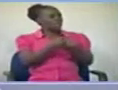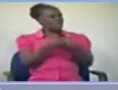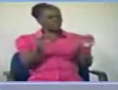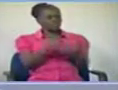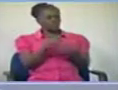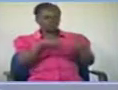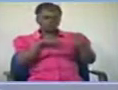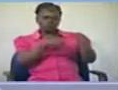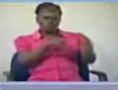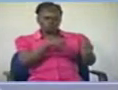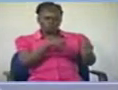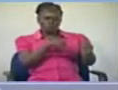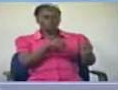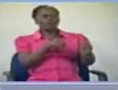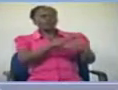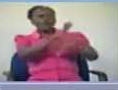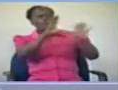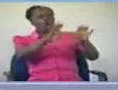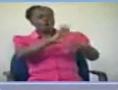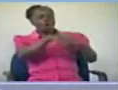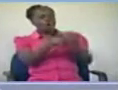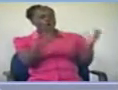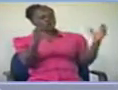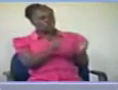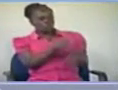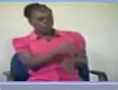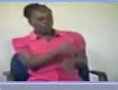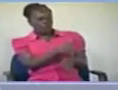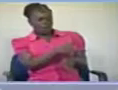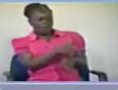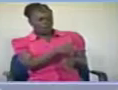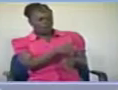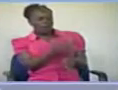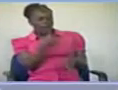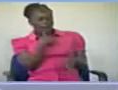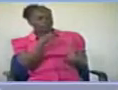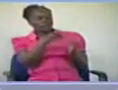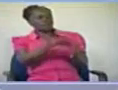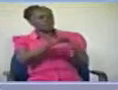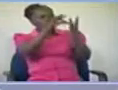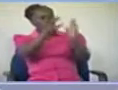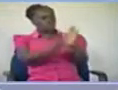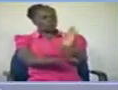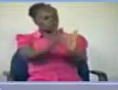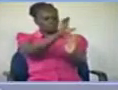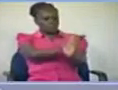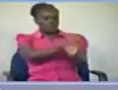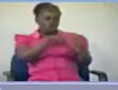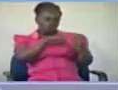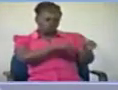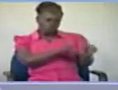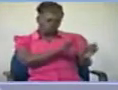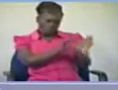masomo mengine. Hasa hii group yote nyingine ambao hawezi fuatilia hayo masomo mengine, tutawatengenezea mitaala yao na watafuata huo